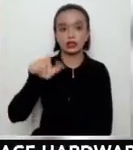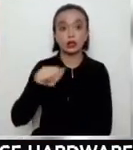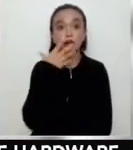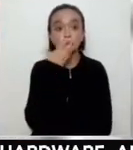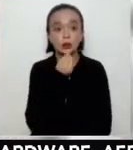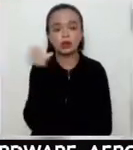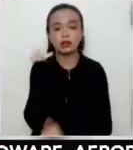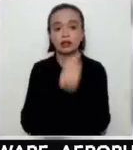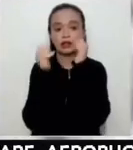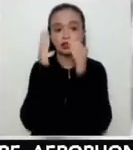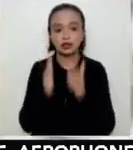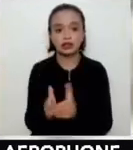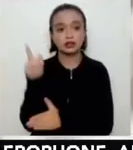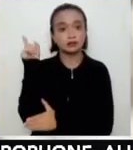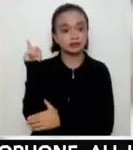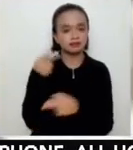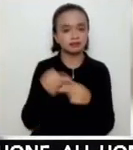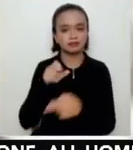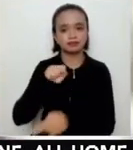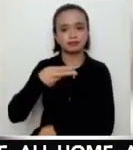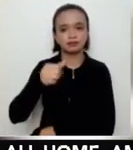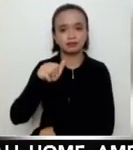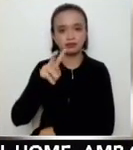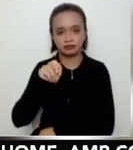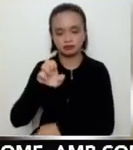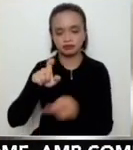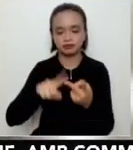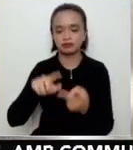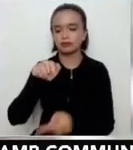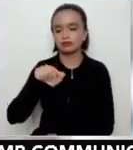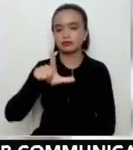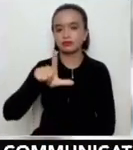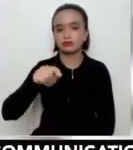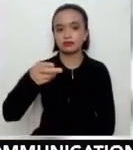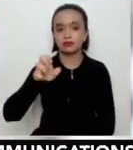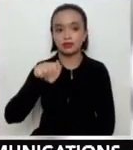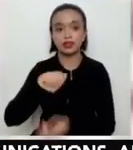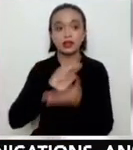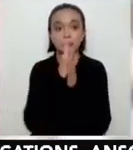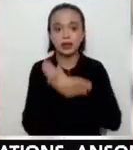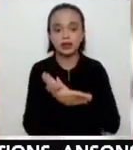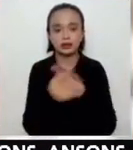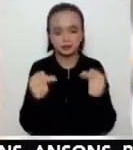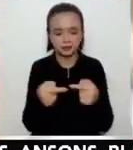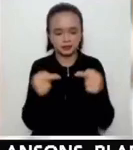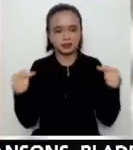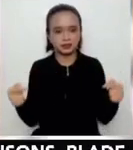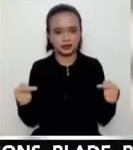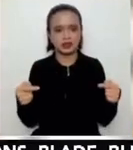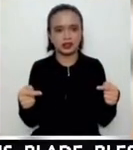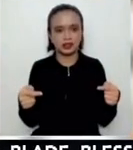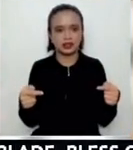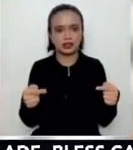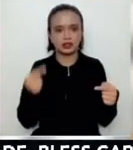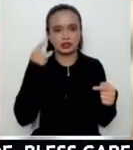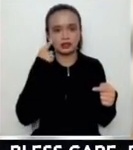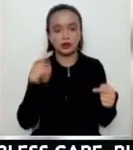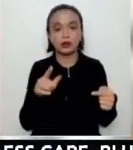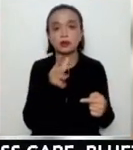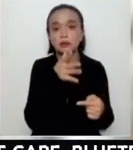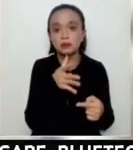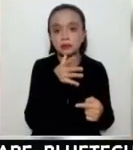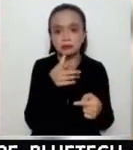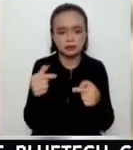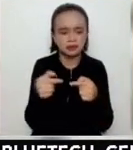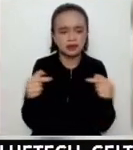stars na sina Shane Sava at Althea Ablan na magiging magkaribal sa pagmamahal ng kanilang ina. Mostly, lagi po